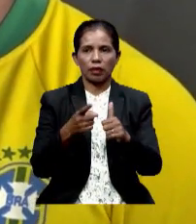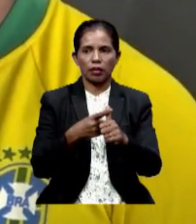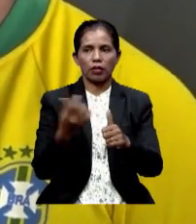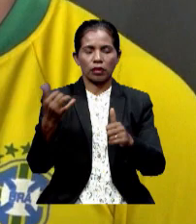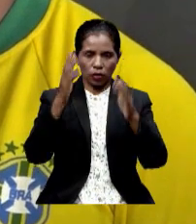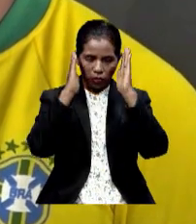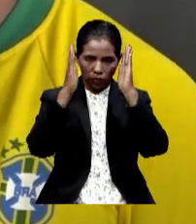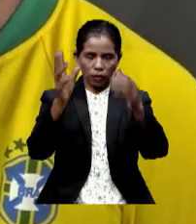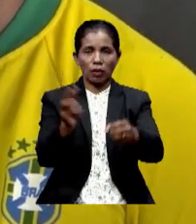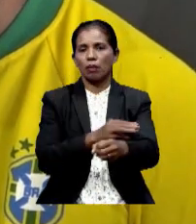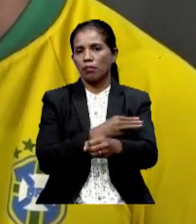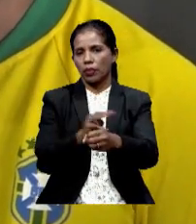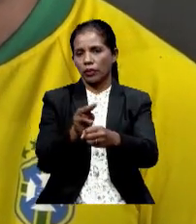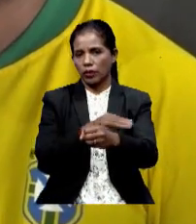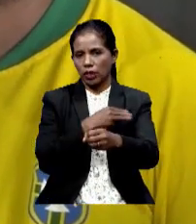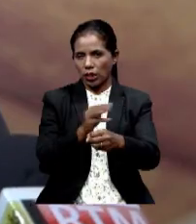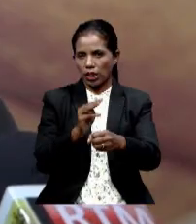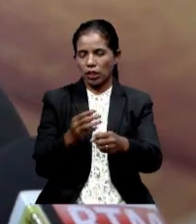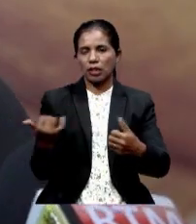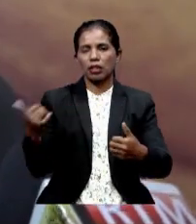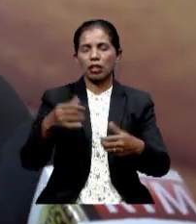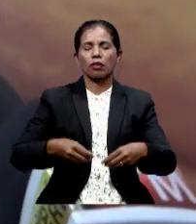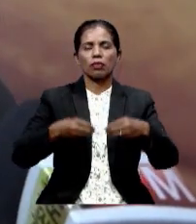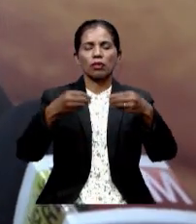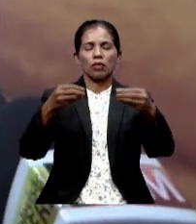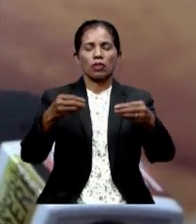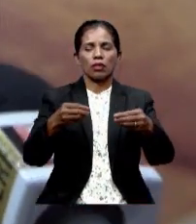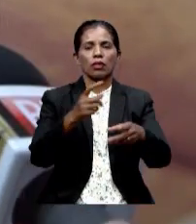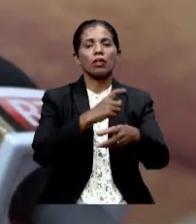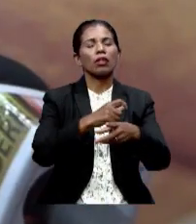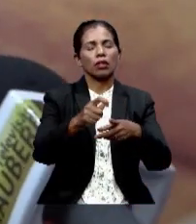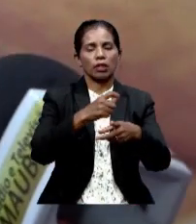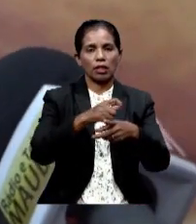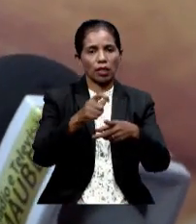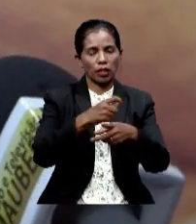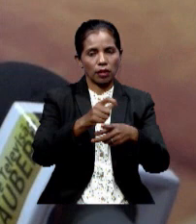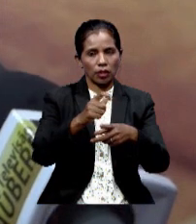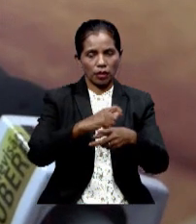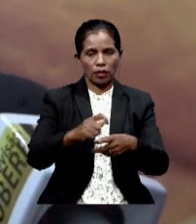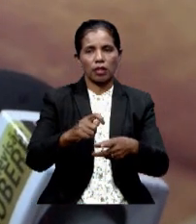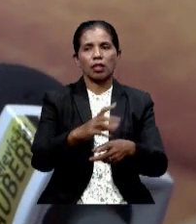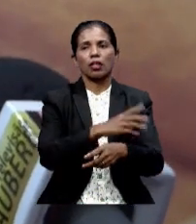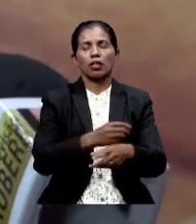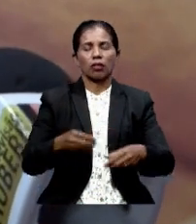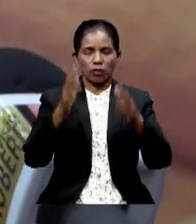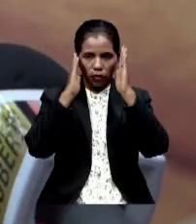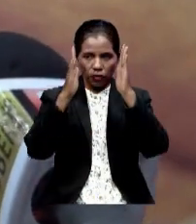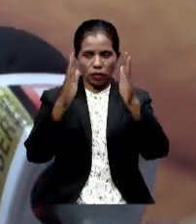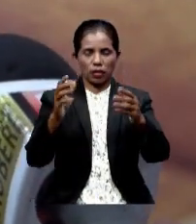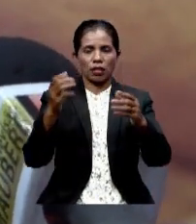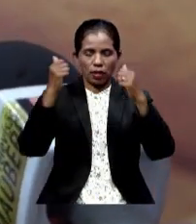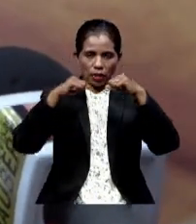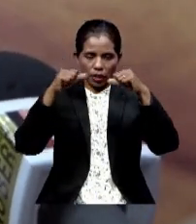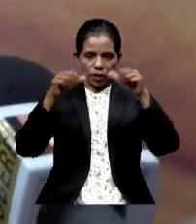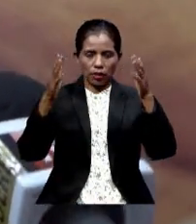fokus liba musica e sir se fo curso gratuito ba musica sne parte musica sne fokus liba artista sira